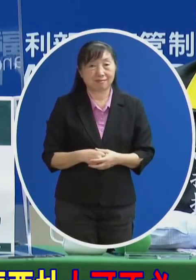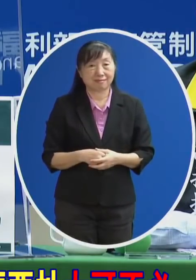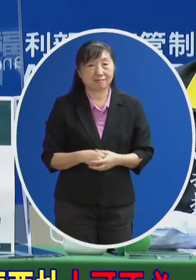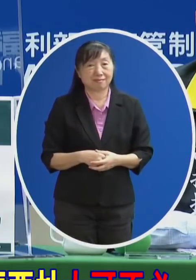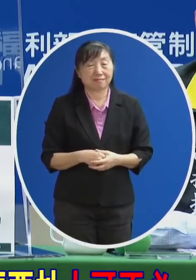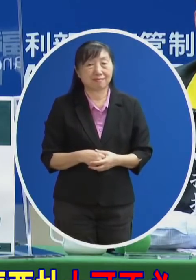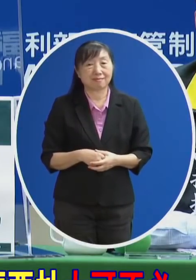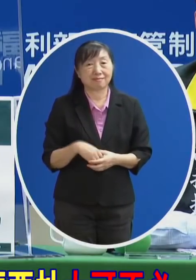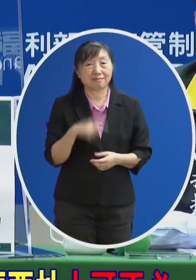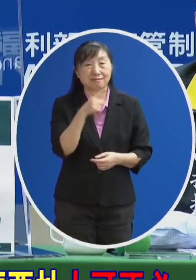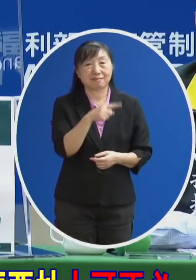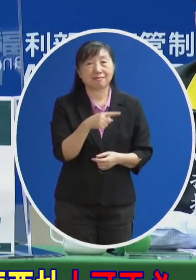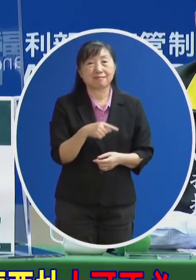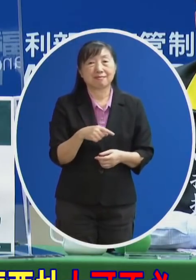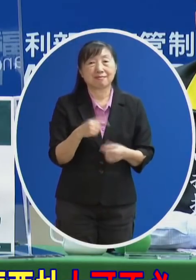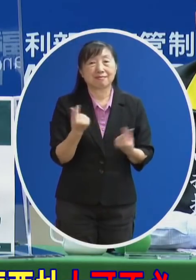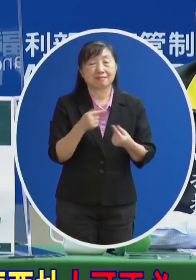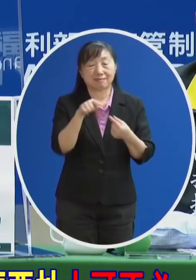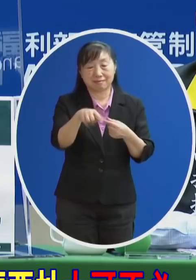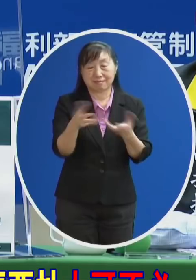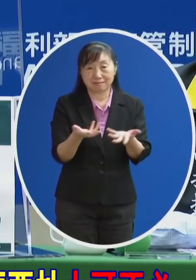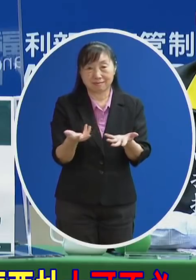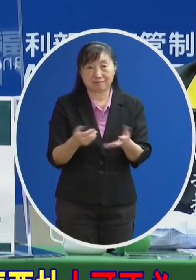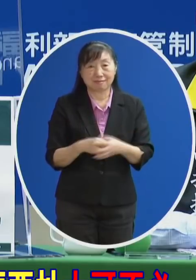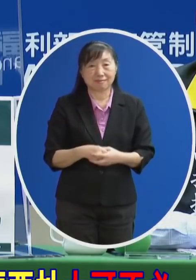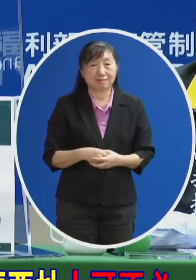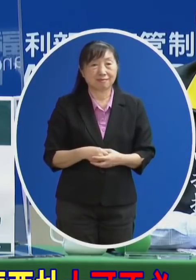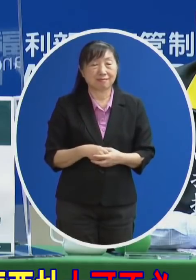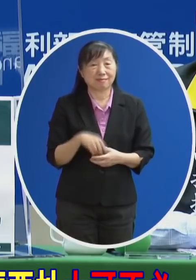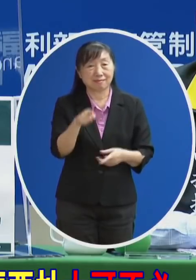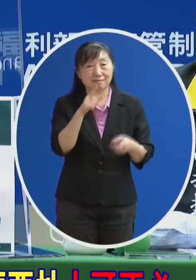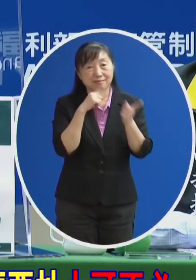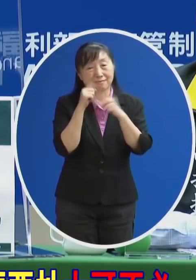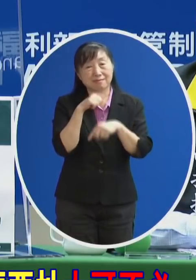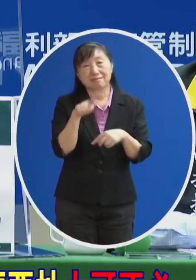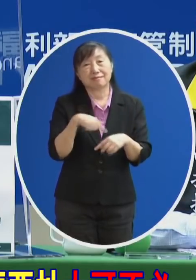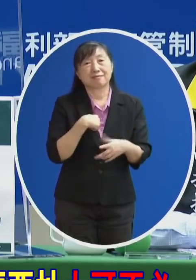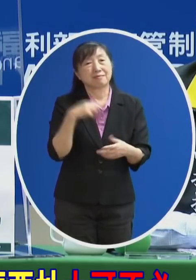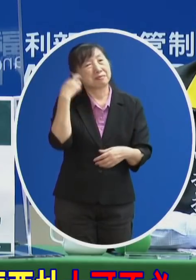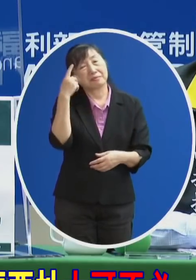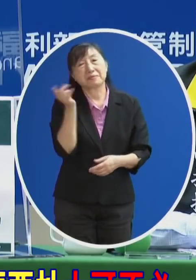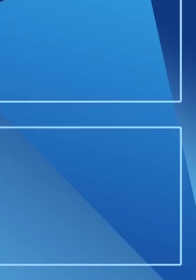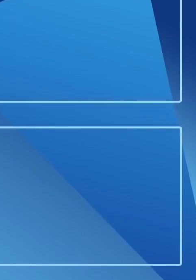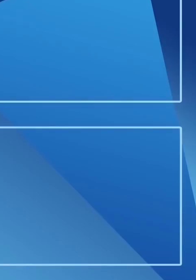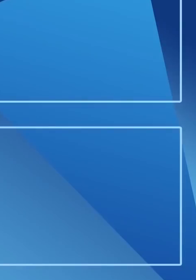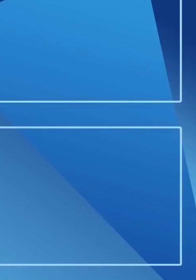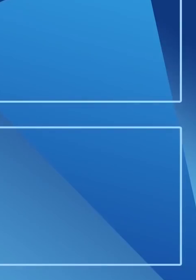严苛的一个事实加注在那样的一个访谈里面，我觉得大可不必了哈。